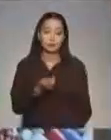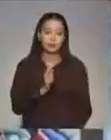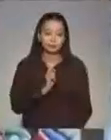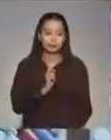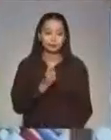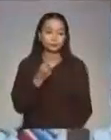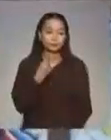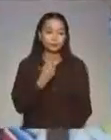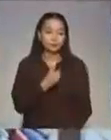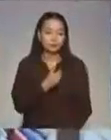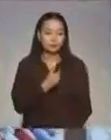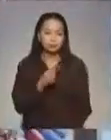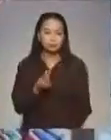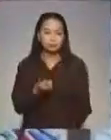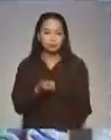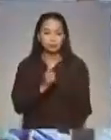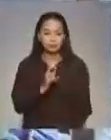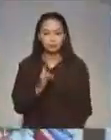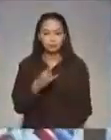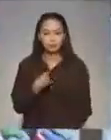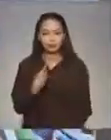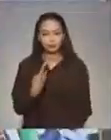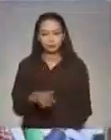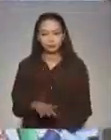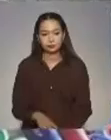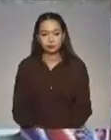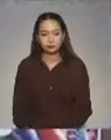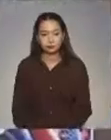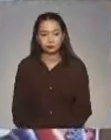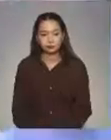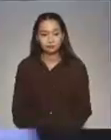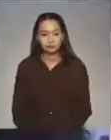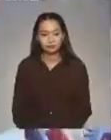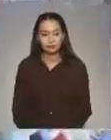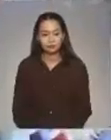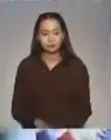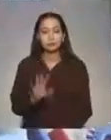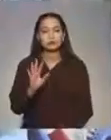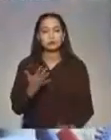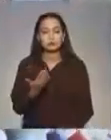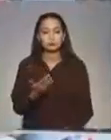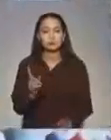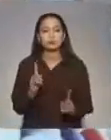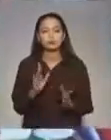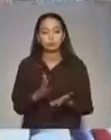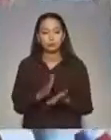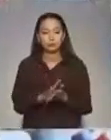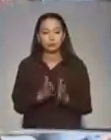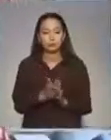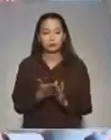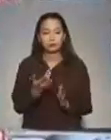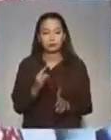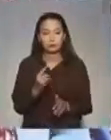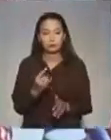Қайда айтып? Керек емес, бұл туылғым келмеген менің. Ой, қайдағын айтпа. Кісі болды, не болды саған? Қызым қой, ондайды. Қой, жассың қой. Балаға